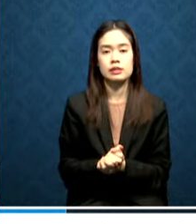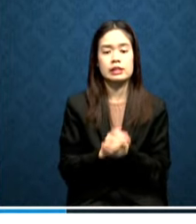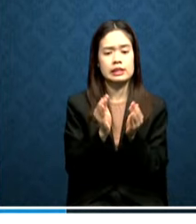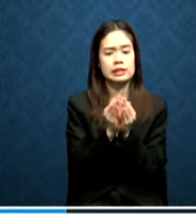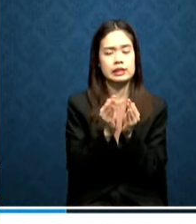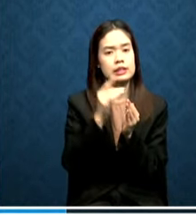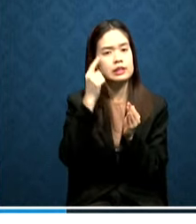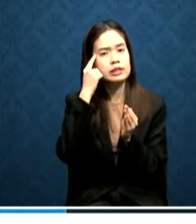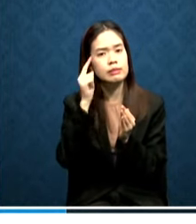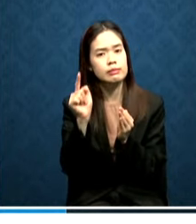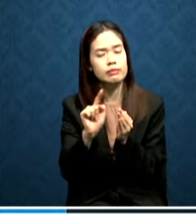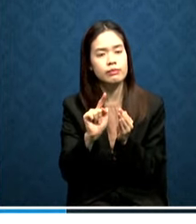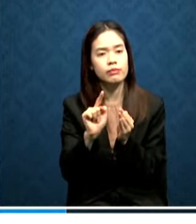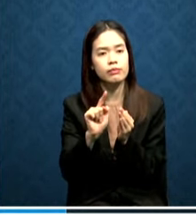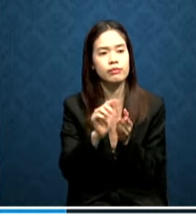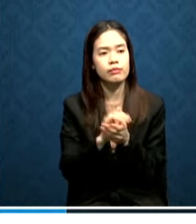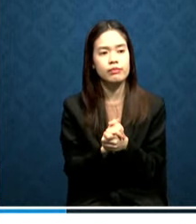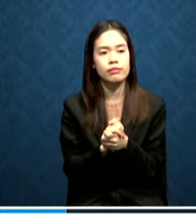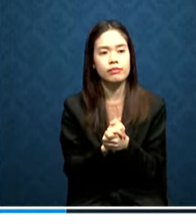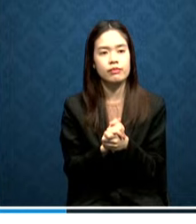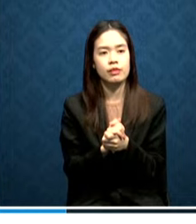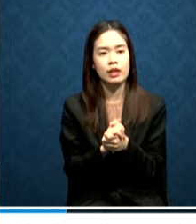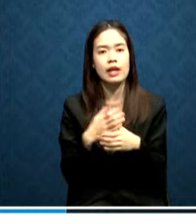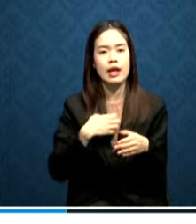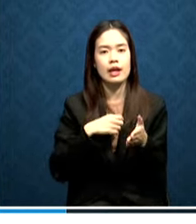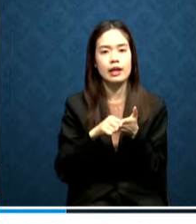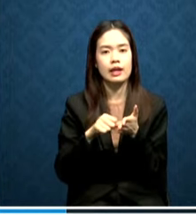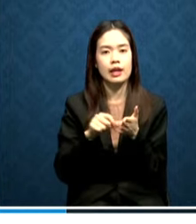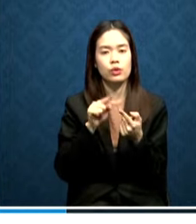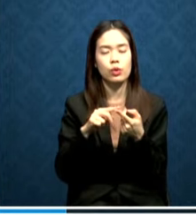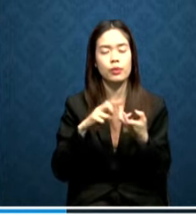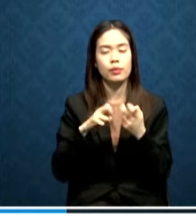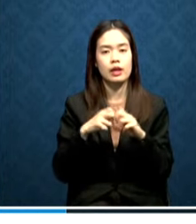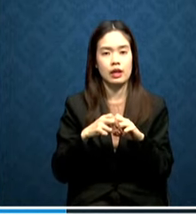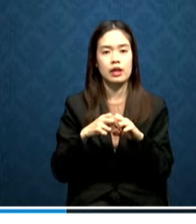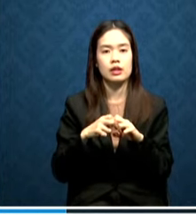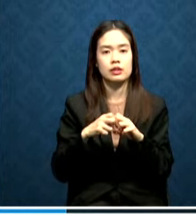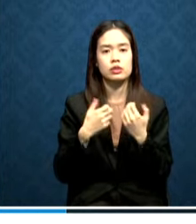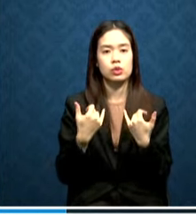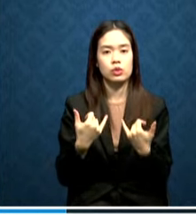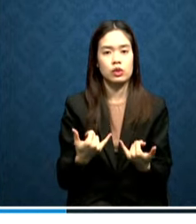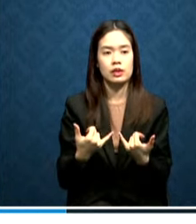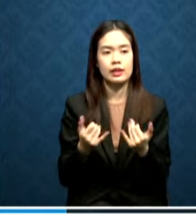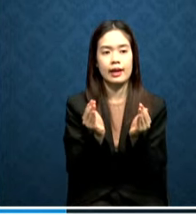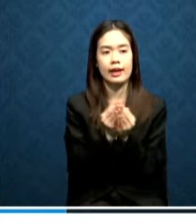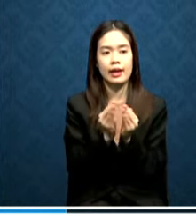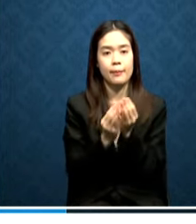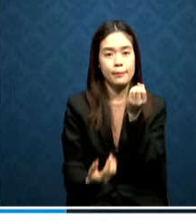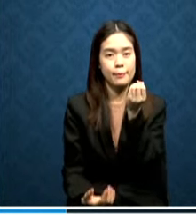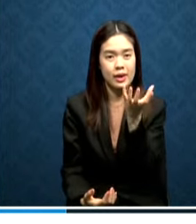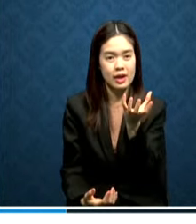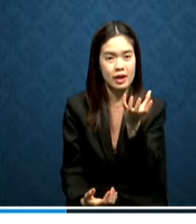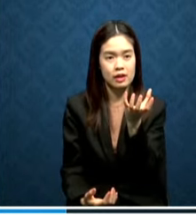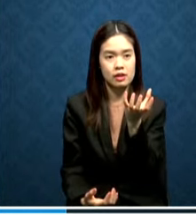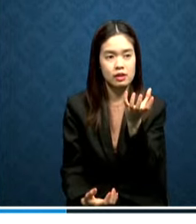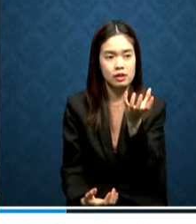นใจขนาดนั้นได้นะครับเลยต้องมีการแก้ไขปัญหาตรงนี้ก็คือเหลือเพียงแค่เสียงข้างมากชั้นเดียวก็คือเสียงข้